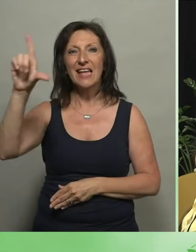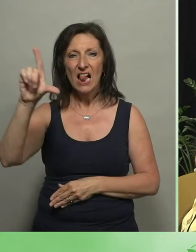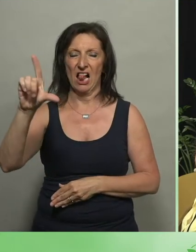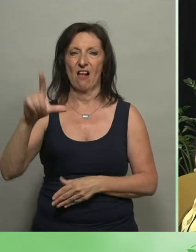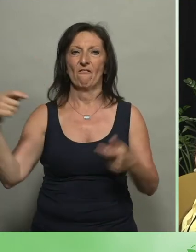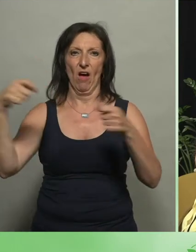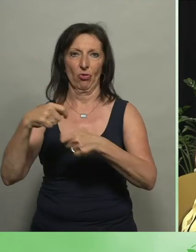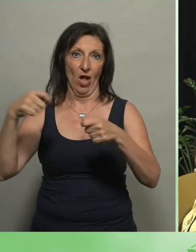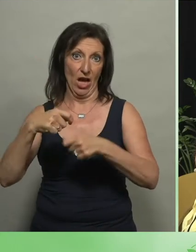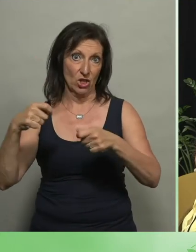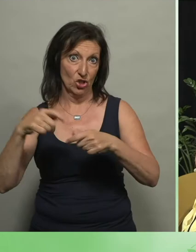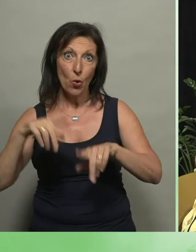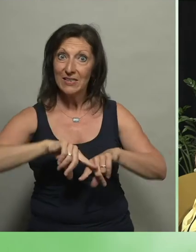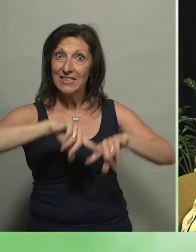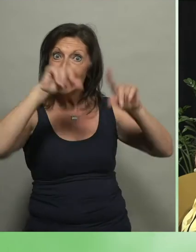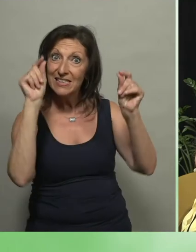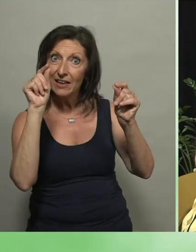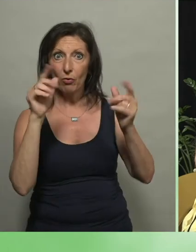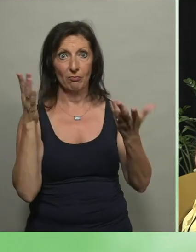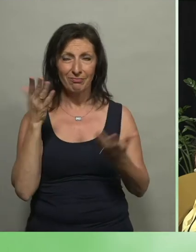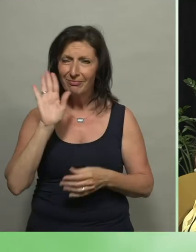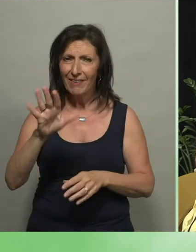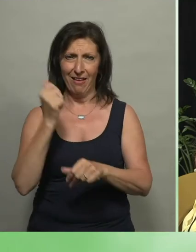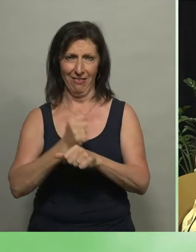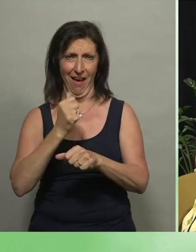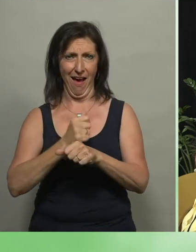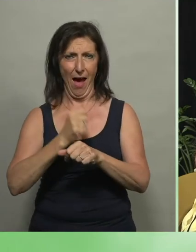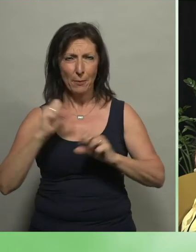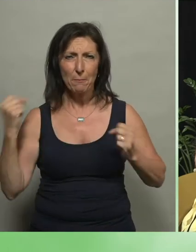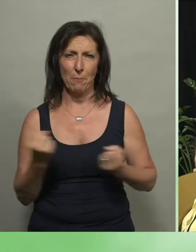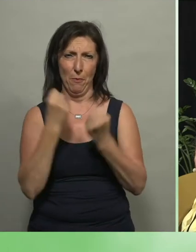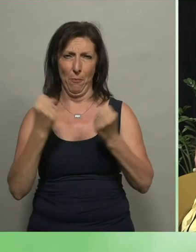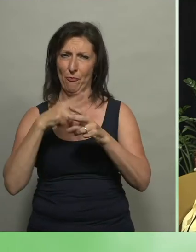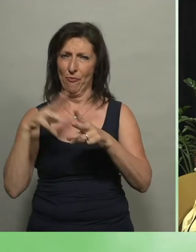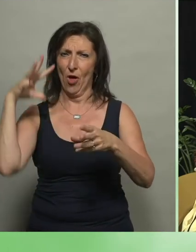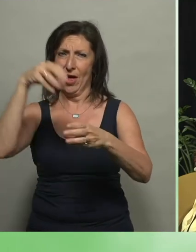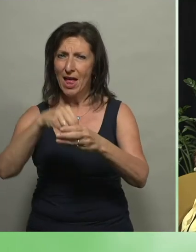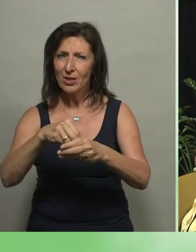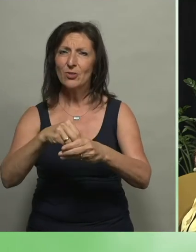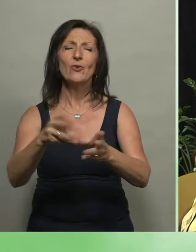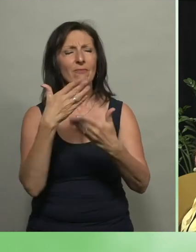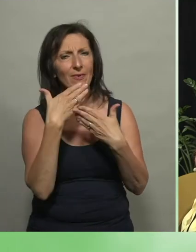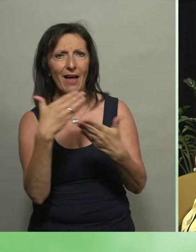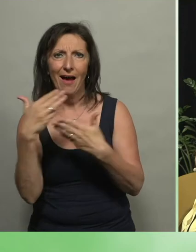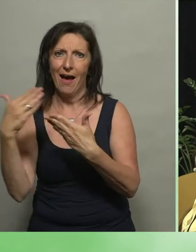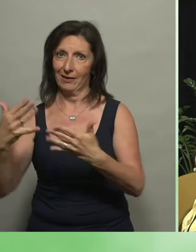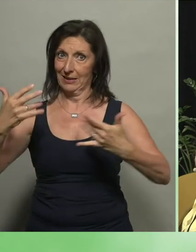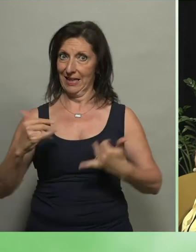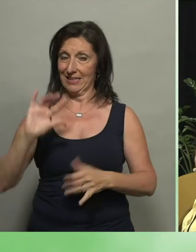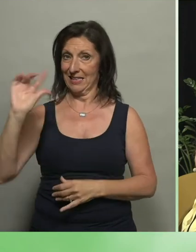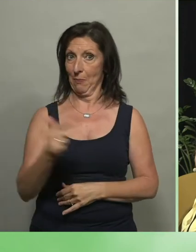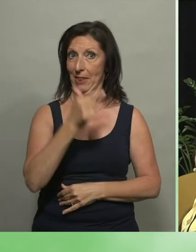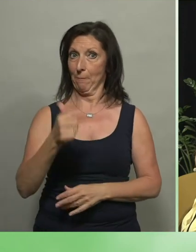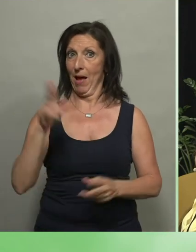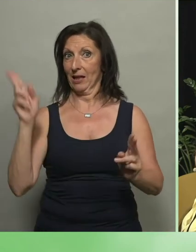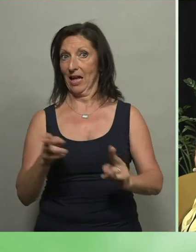all die Arbeit, die für die Inklusion hier geleistet wird. Wir haben uns ja schon öfters getroffen. Das ist das zweite Mal bei einer öffentlichen Veranstaltung.